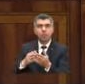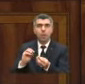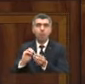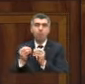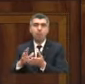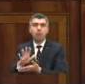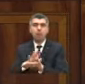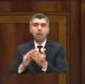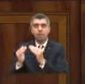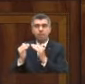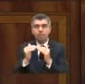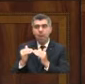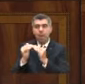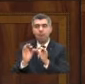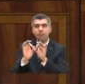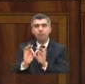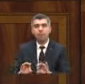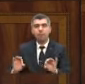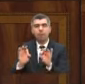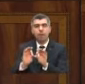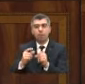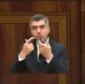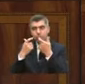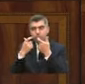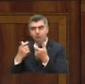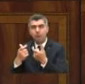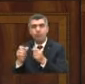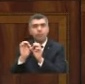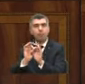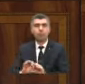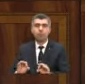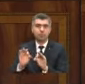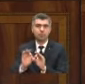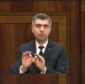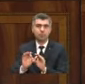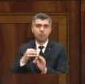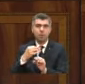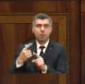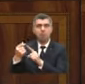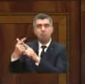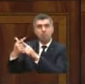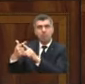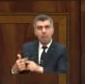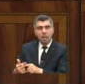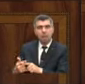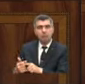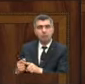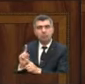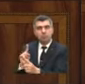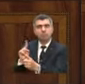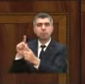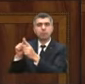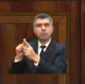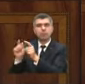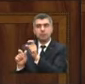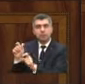التنسيق في غياب اليات للتتبع والتقييم والتحديد الدقيق للكلفه الماليه وعدم توفر اليات الاستهداف وقياس